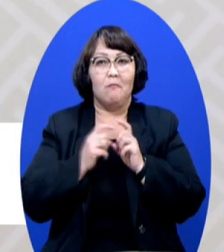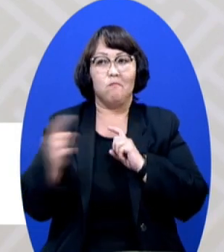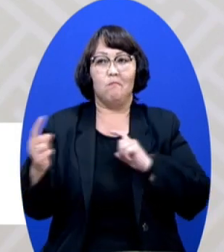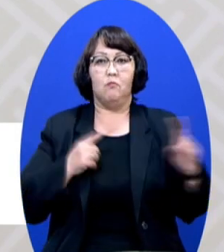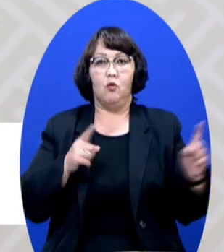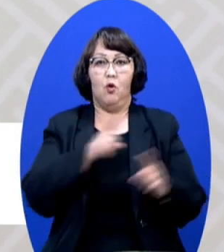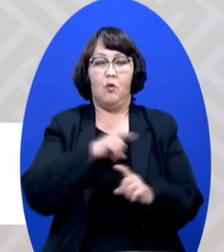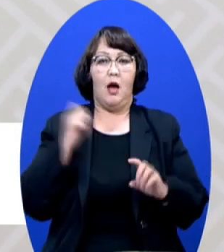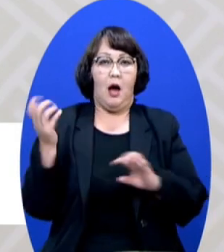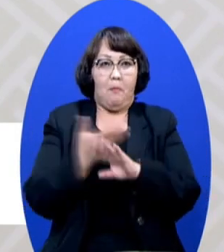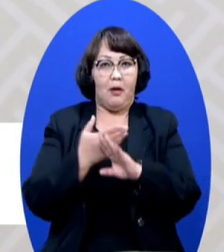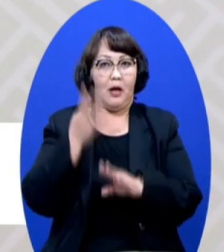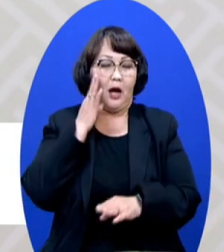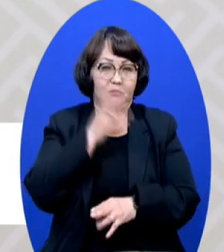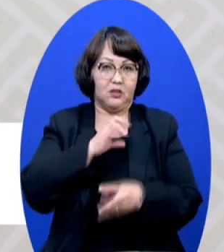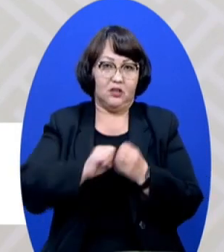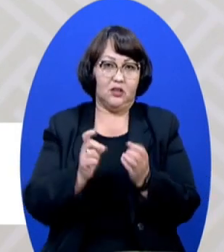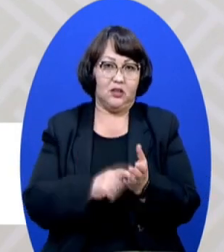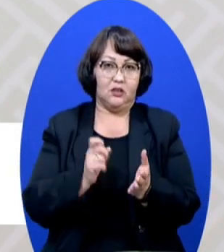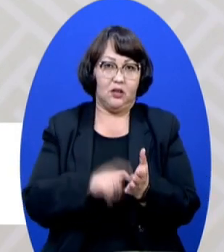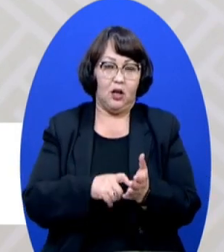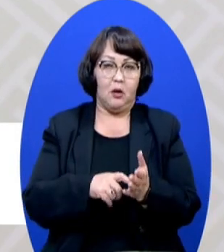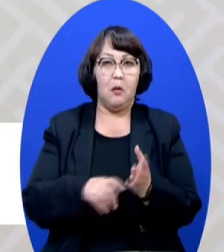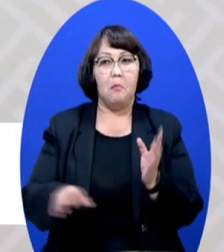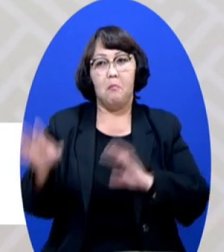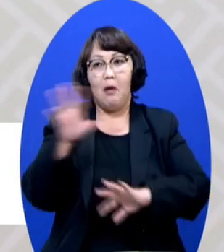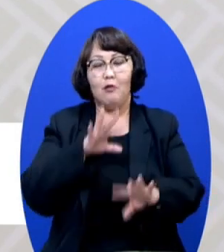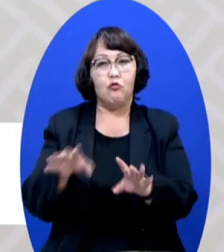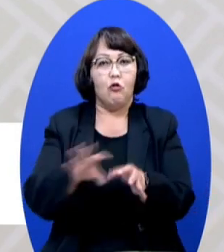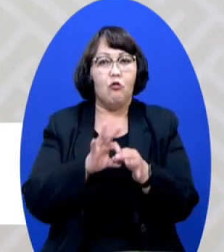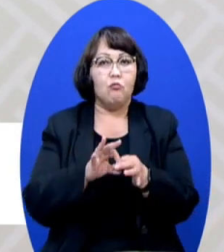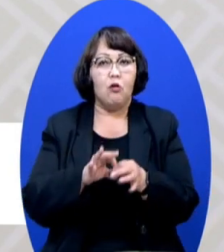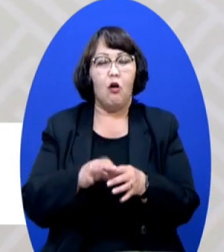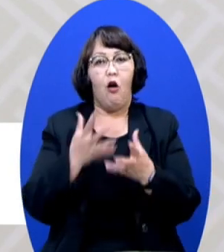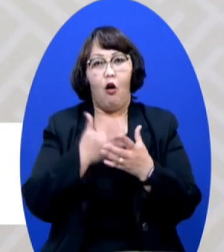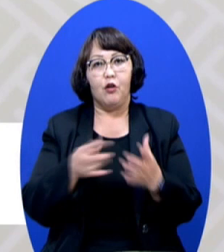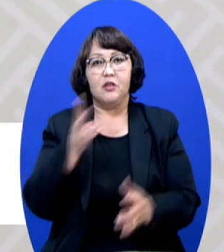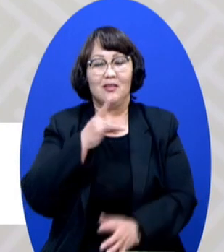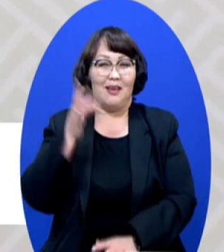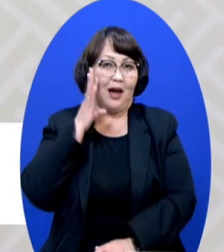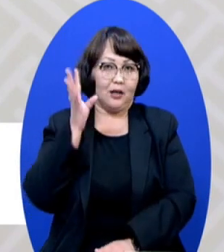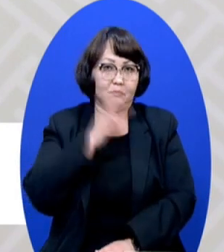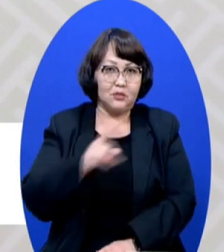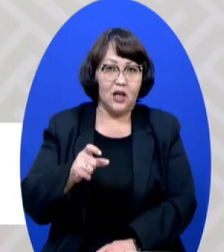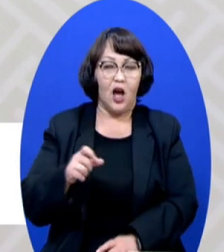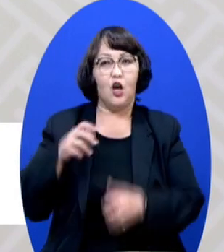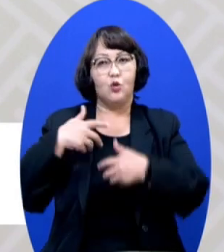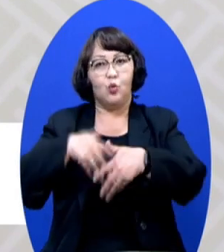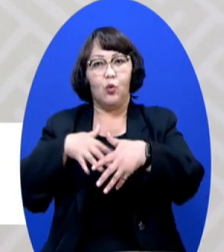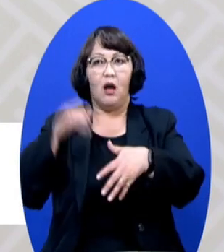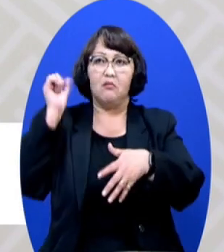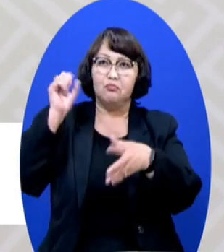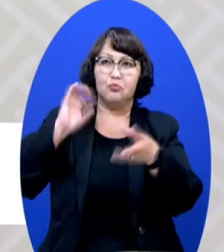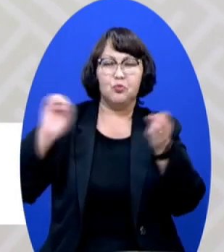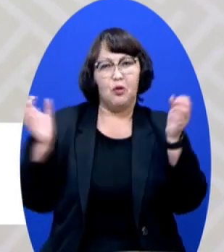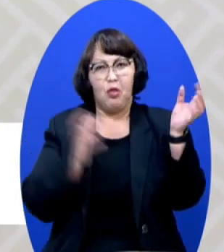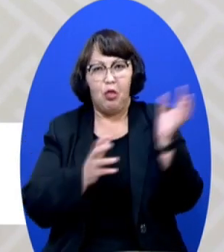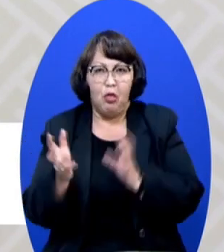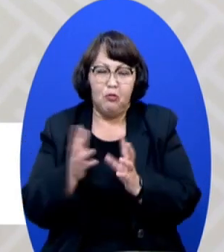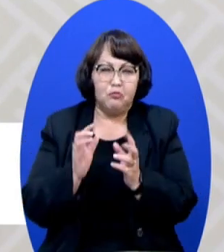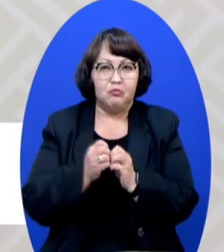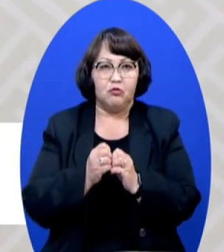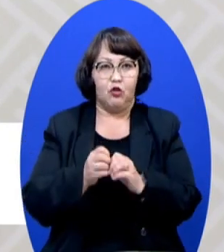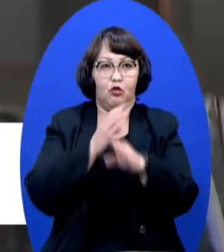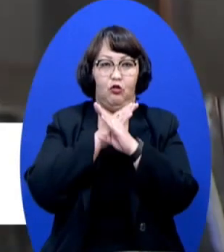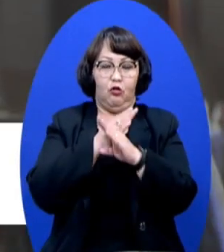хэмжээг сахих шаардлагатай байна. Үүнээс гадна нөхцөл байдлаас хамаарч олон нийтийн арга хэмжээ, цуглаан хөдөлгөөний хязгаарлах, хөл хорих зэрэг арга хэмжээ